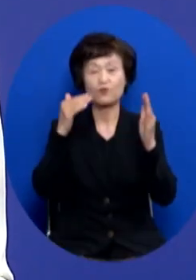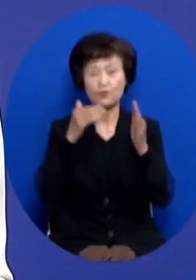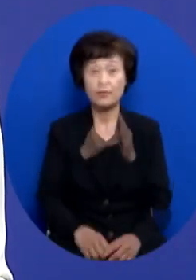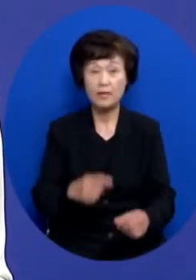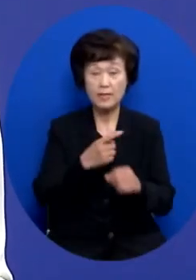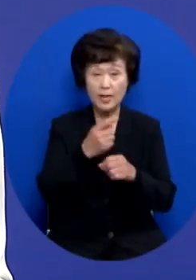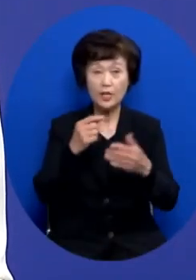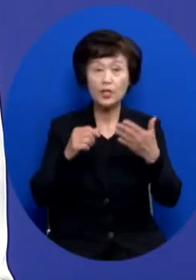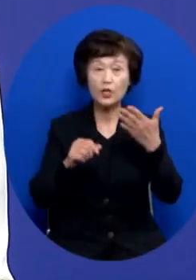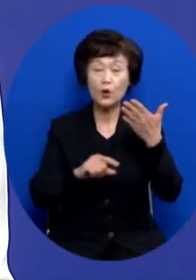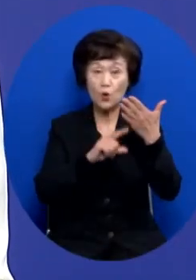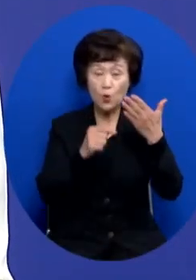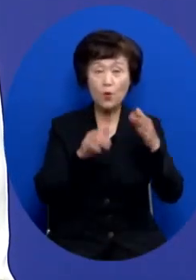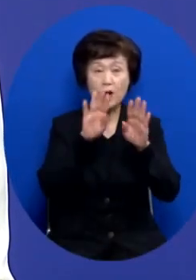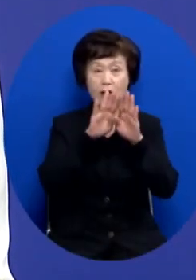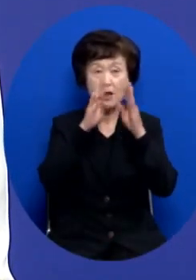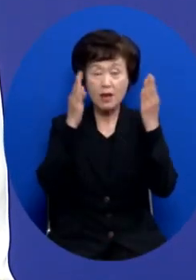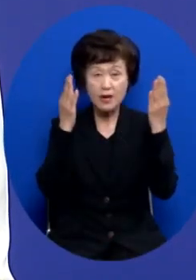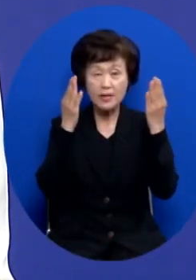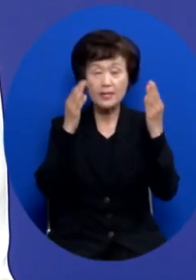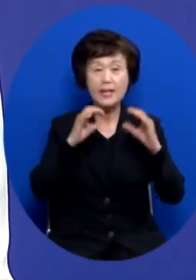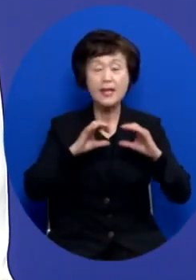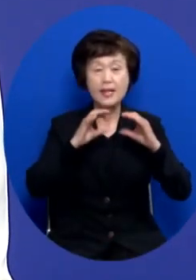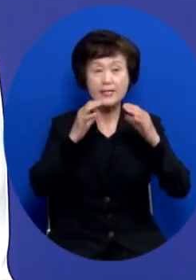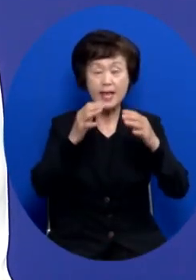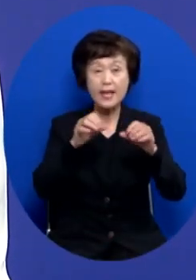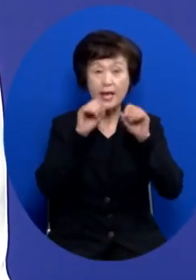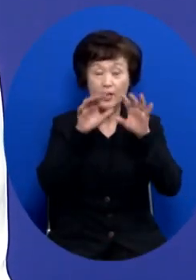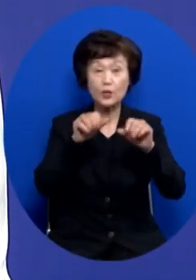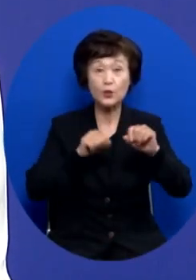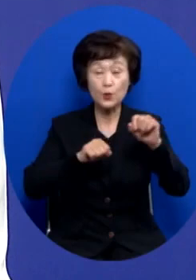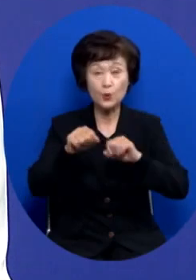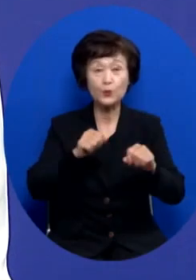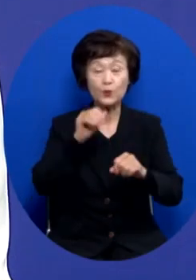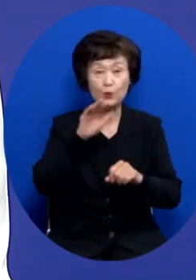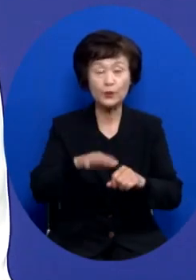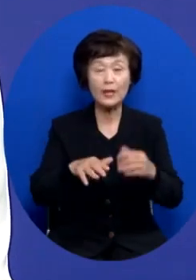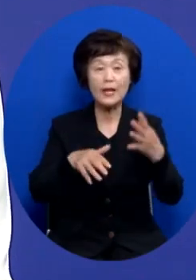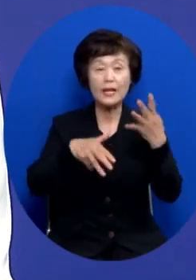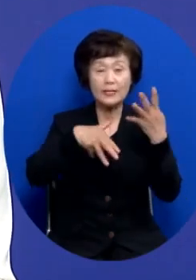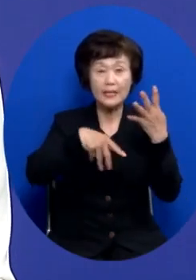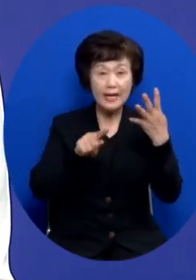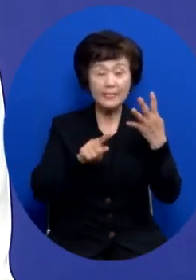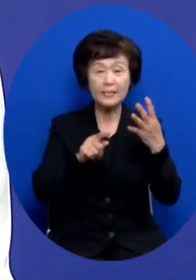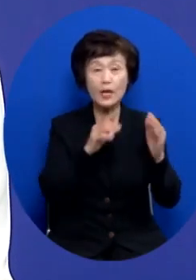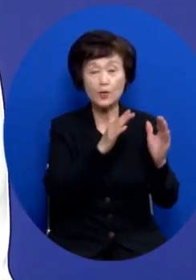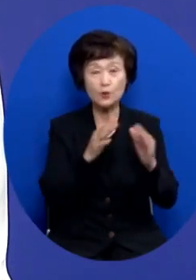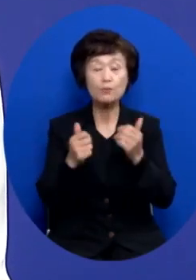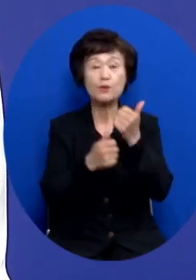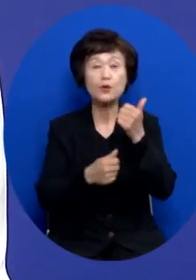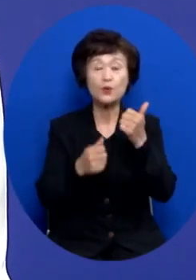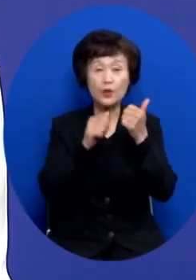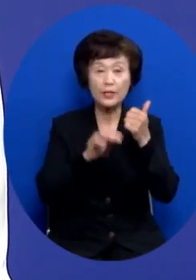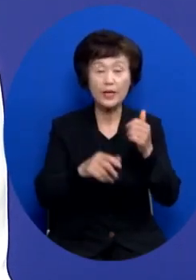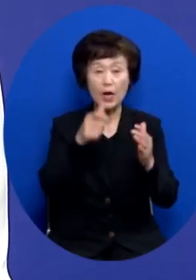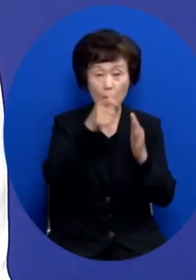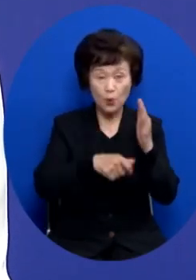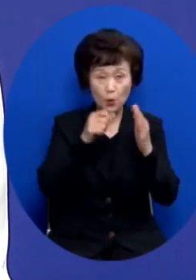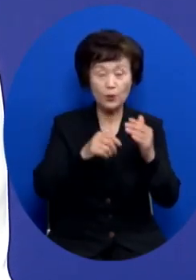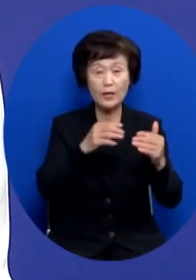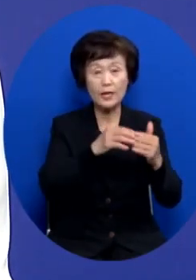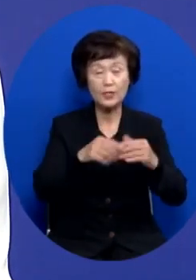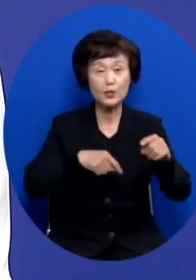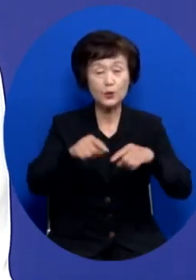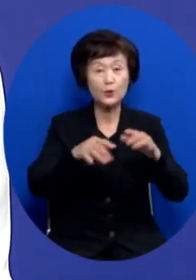내년 9월 개최하는 복음주의 세계선교운동인 제4차 로잔대회 준비위원회가 교단 지도자를 초청해